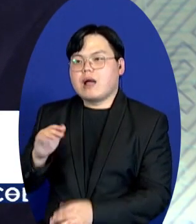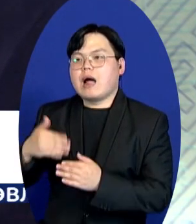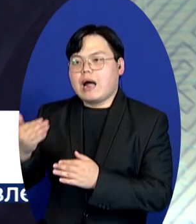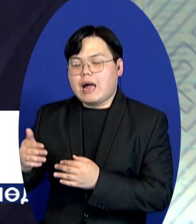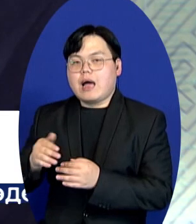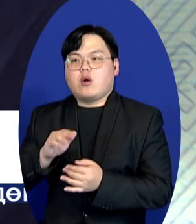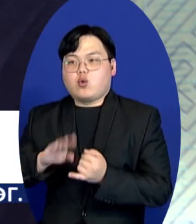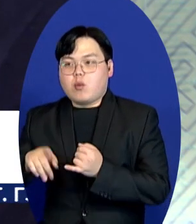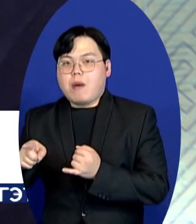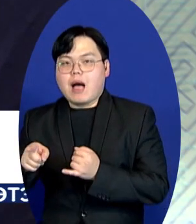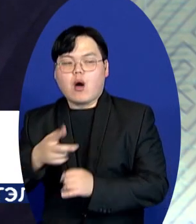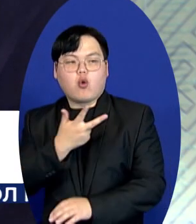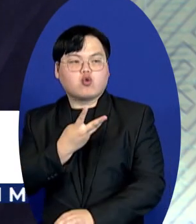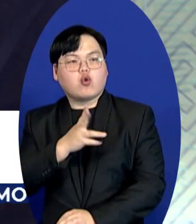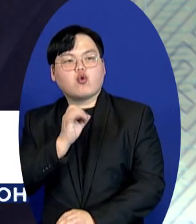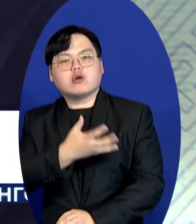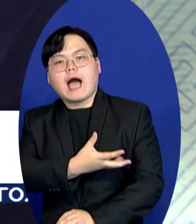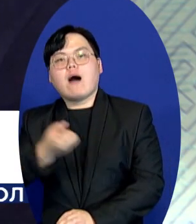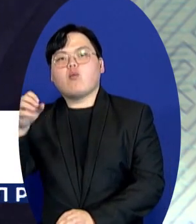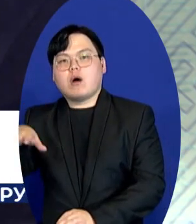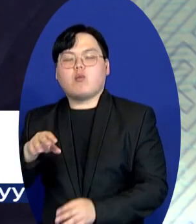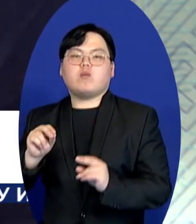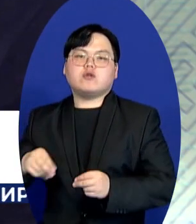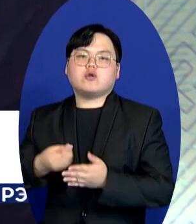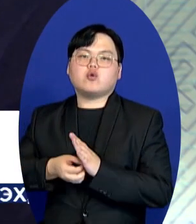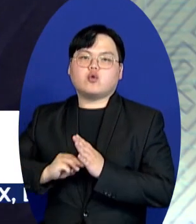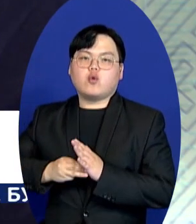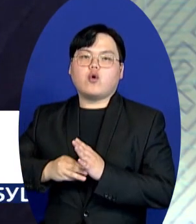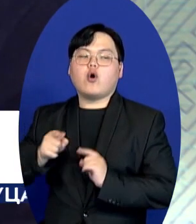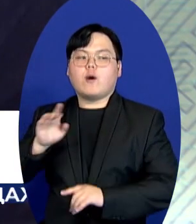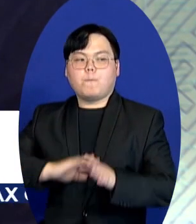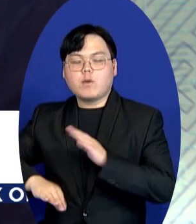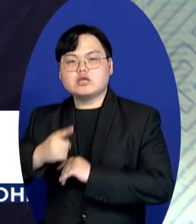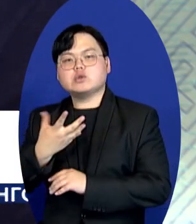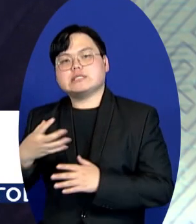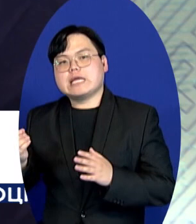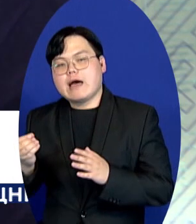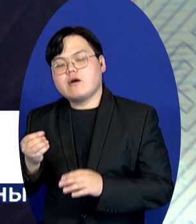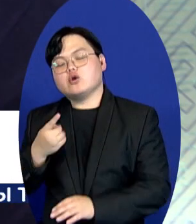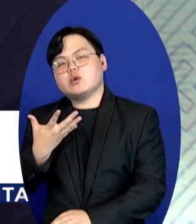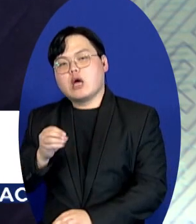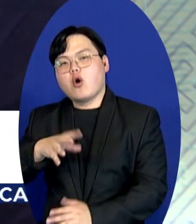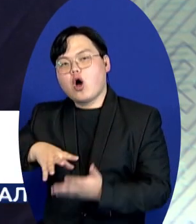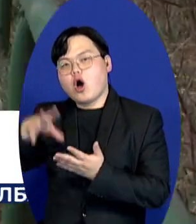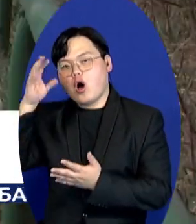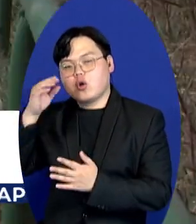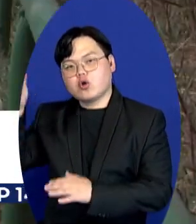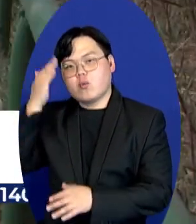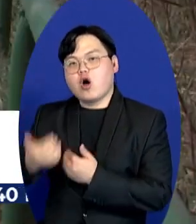3, 4-р курс оюутнуудаа авахар төлөвлөд ажиллаж байгаа. Одоо өнөөдрийн байдлаар нэг 150 гаруй оюутан дотор байранд орчоод байж